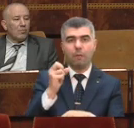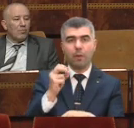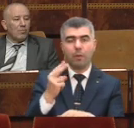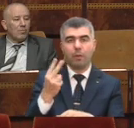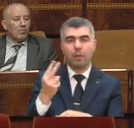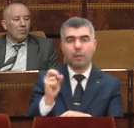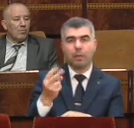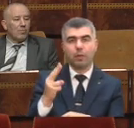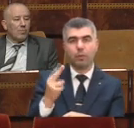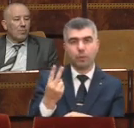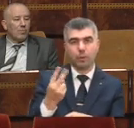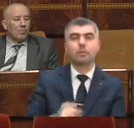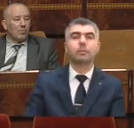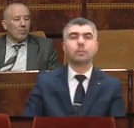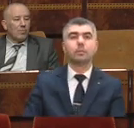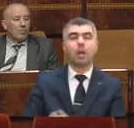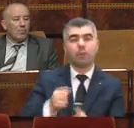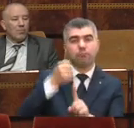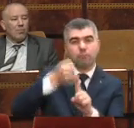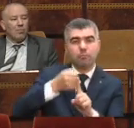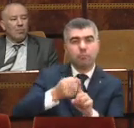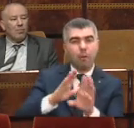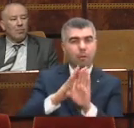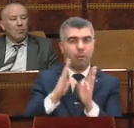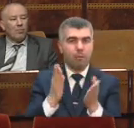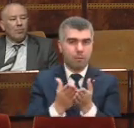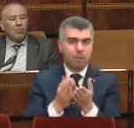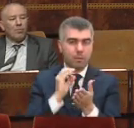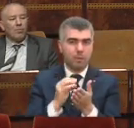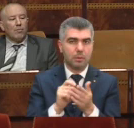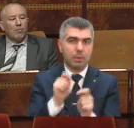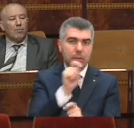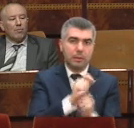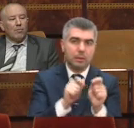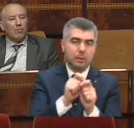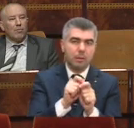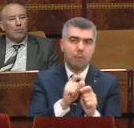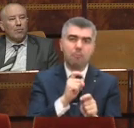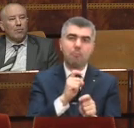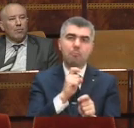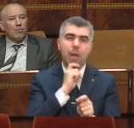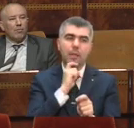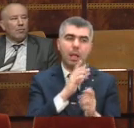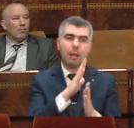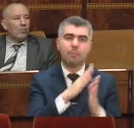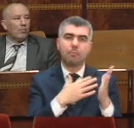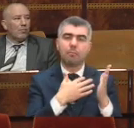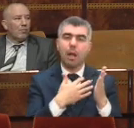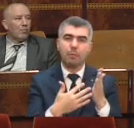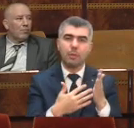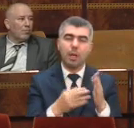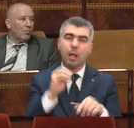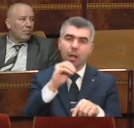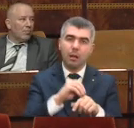لإنجاز أهدافه. إلا أنه رغم كل المجهودات التي تم القيام بها في هذا المجال، لا زالت حصيلة البرنامج فيما يخص إعادة